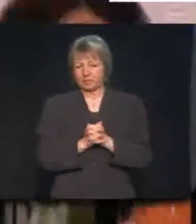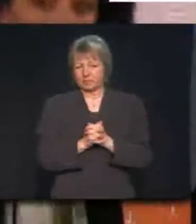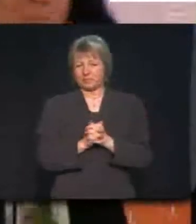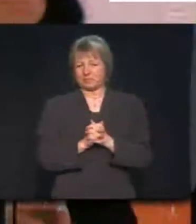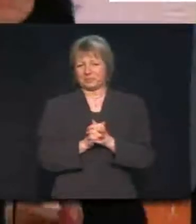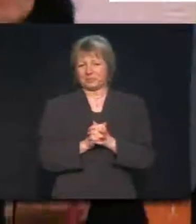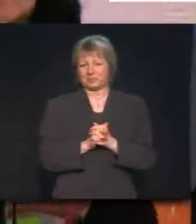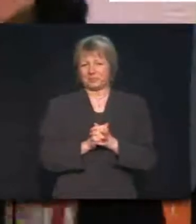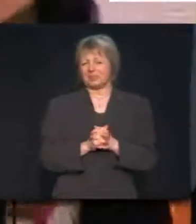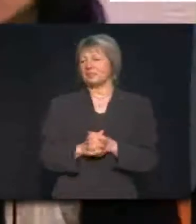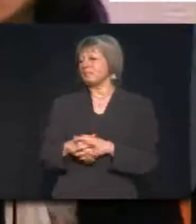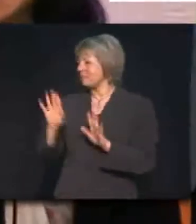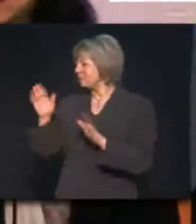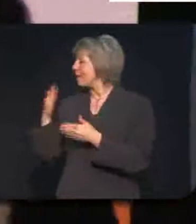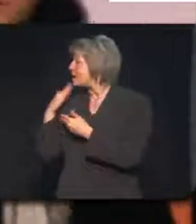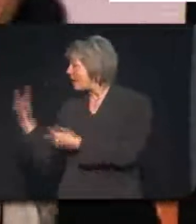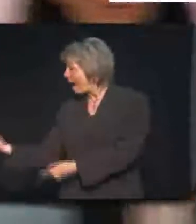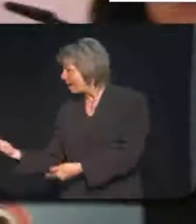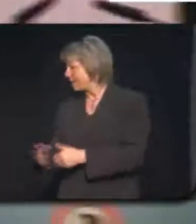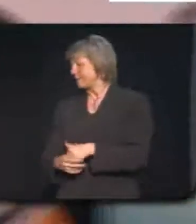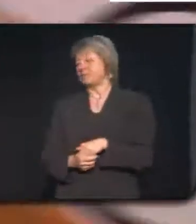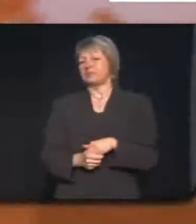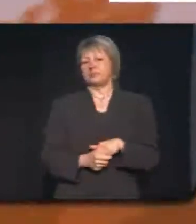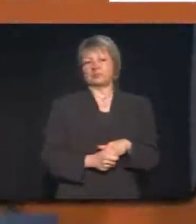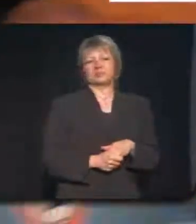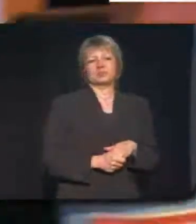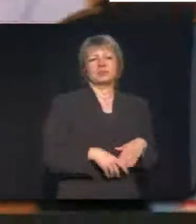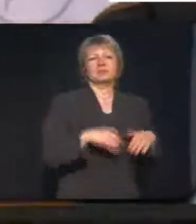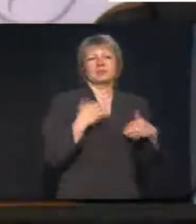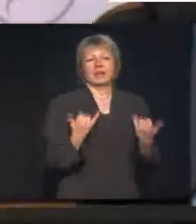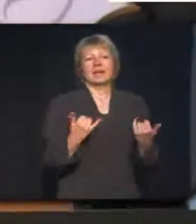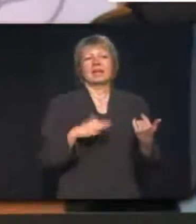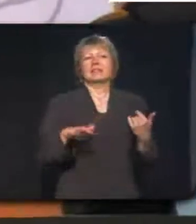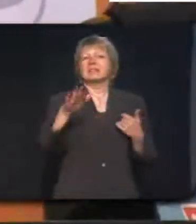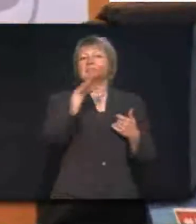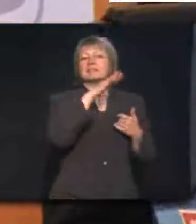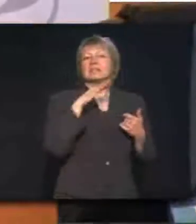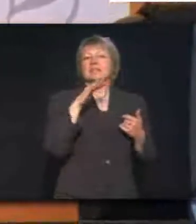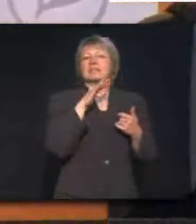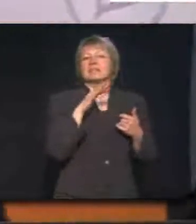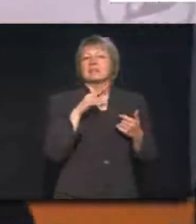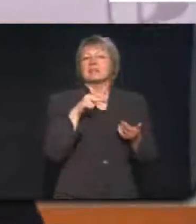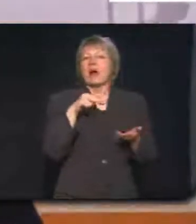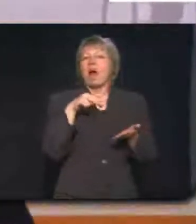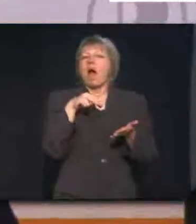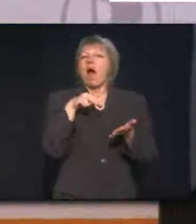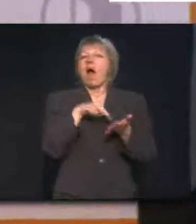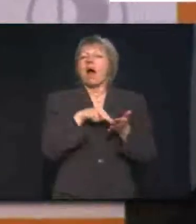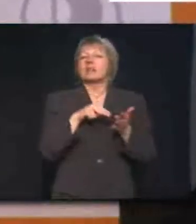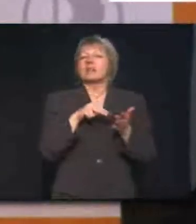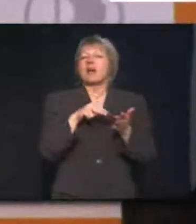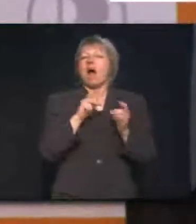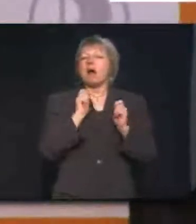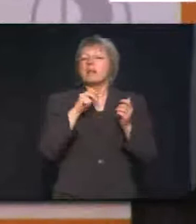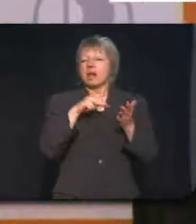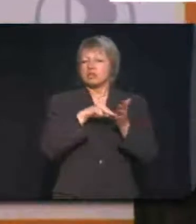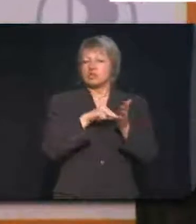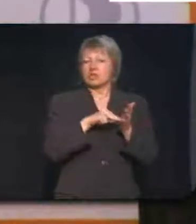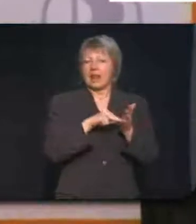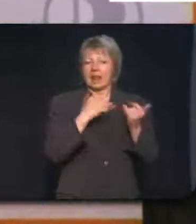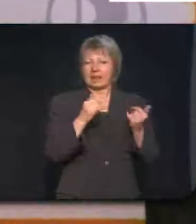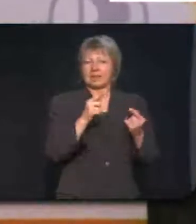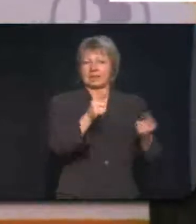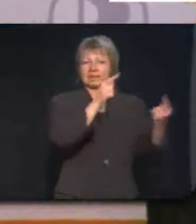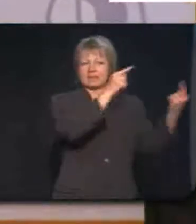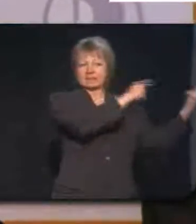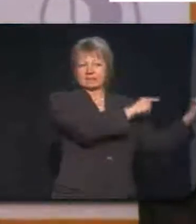vielen Dank ich bitte schon mal die Antragsteller der Zeitumstellung auf die Bühne ansonsten kommen wir jetzt zur Abstimmung über den